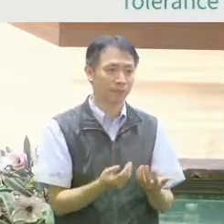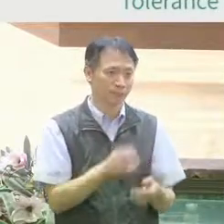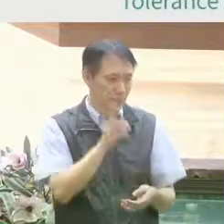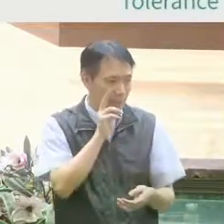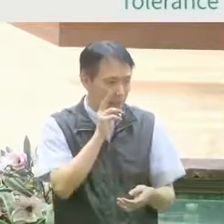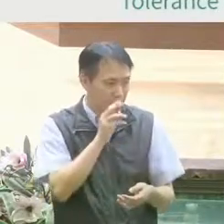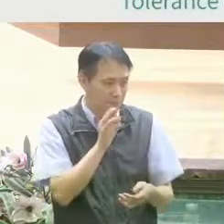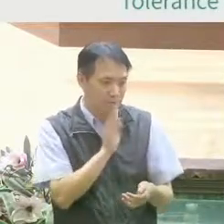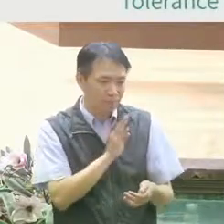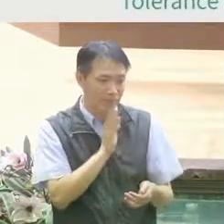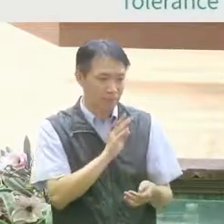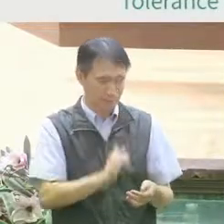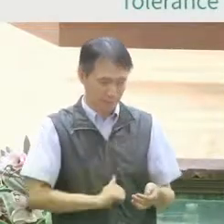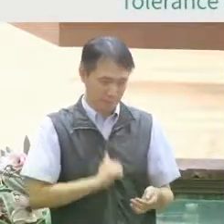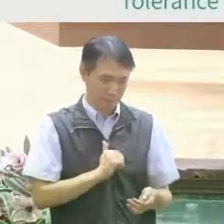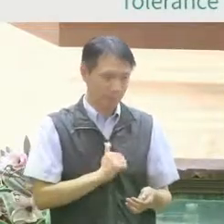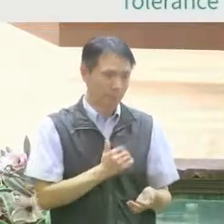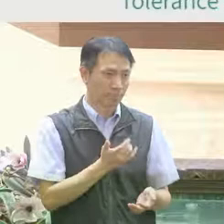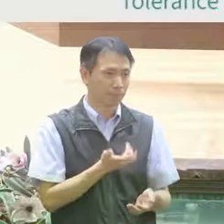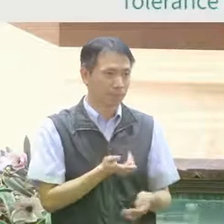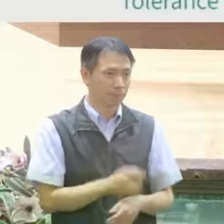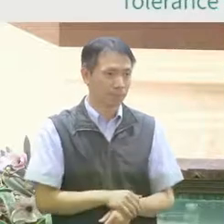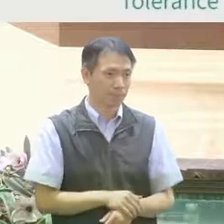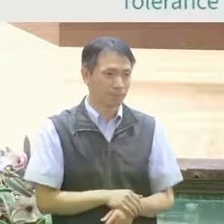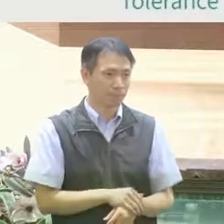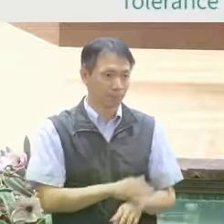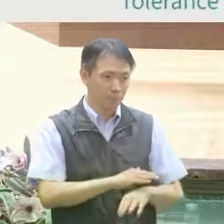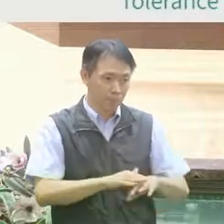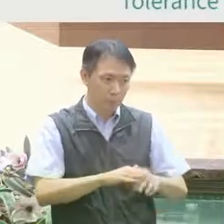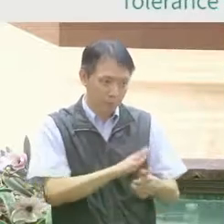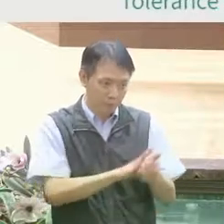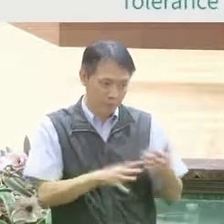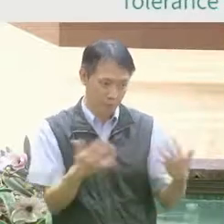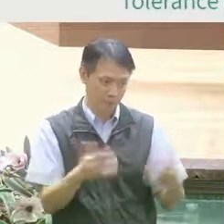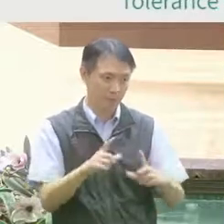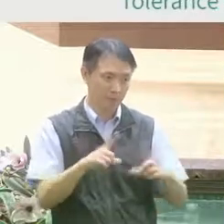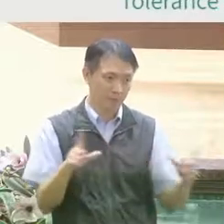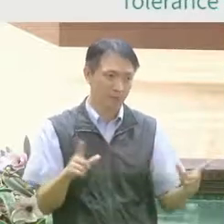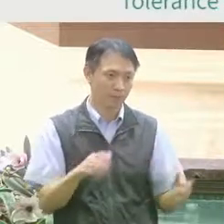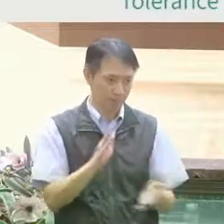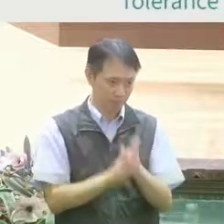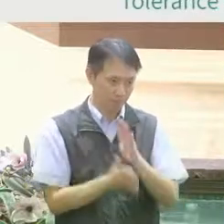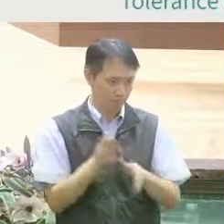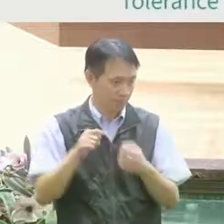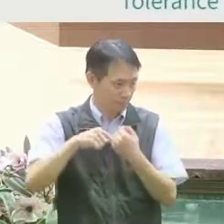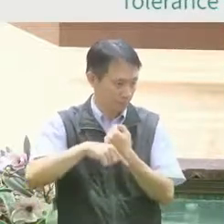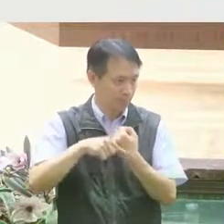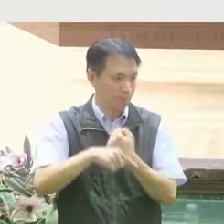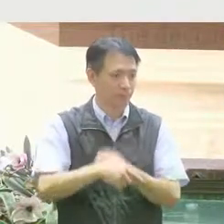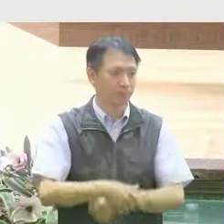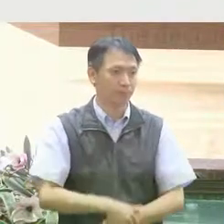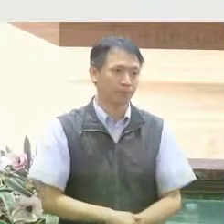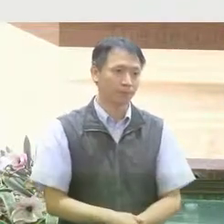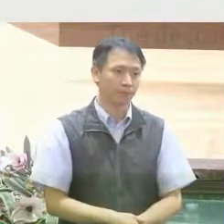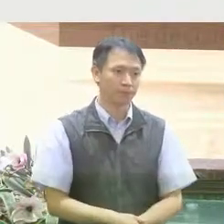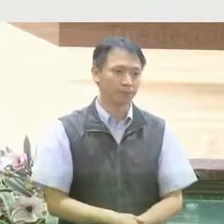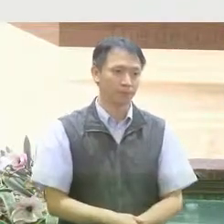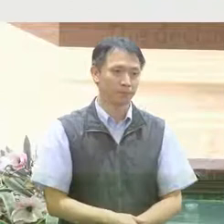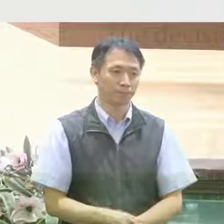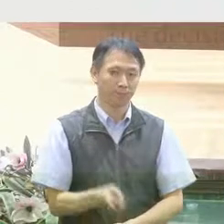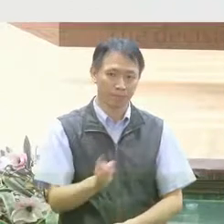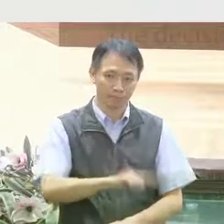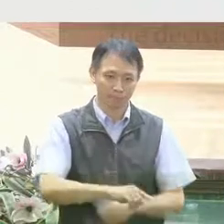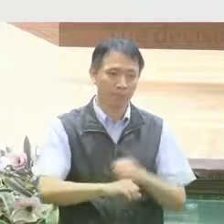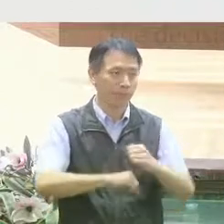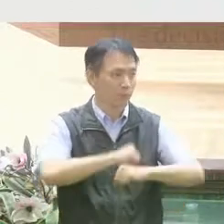效的攻击是有效，是否会引起更加多的问题，要在研究及证实。在活动